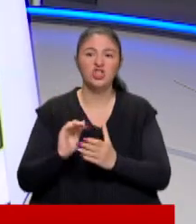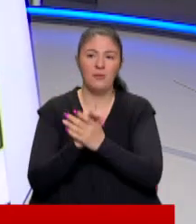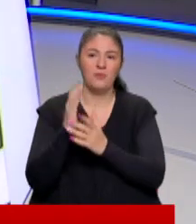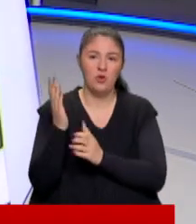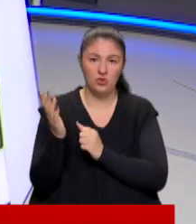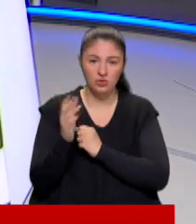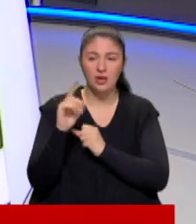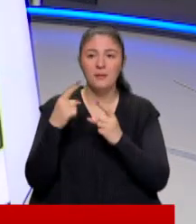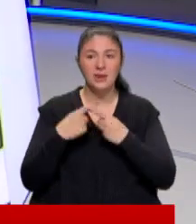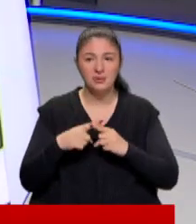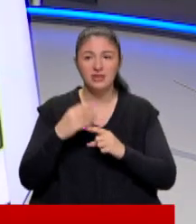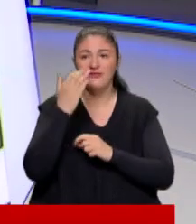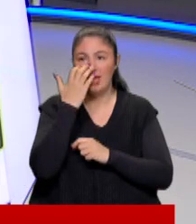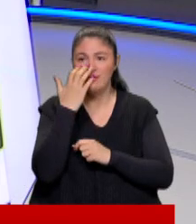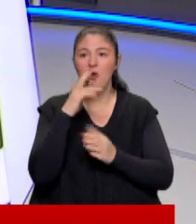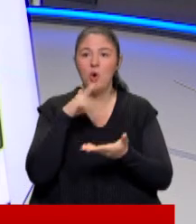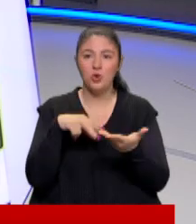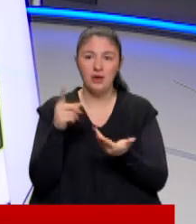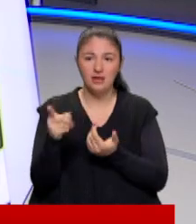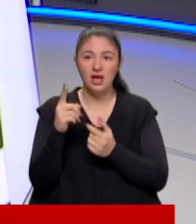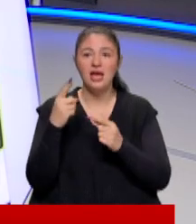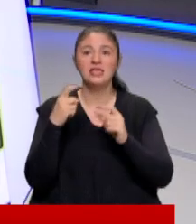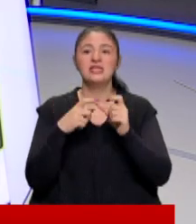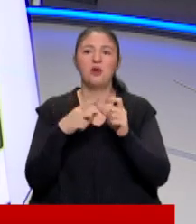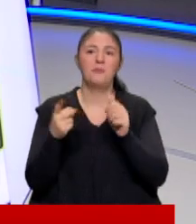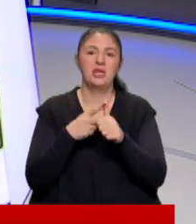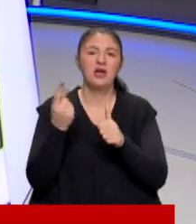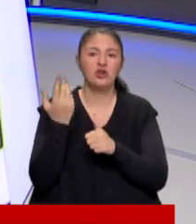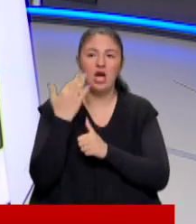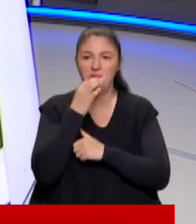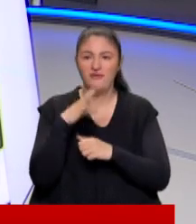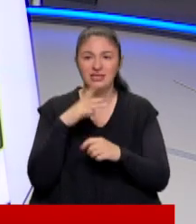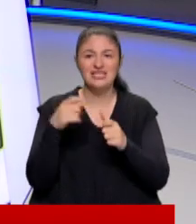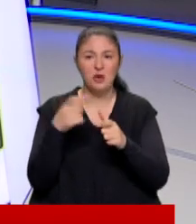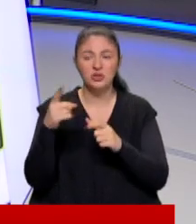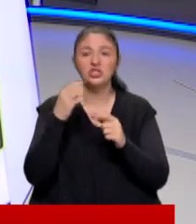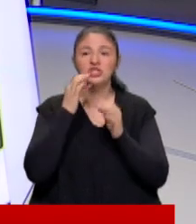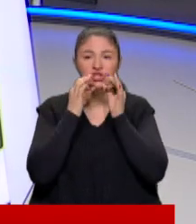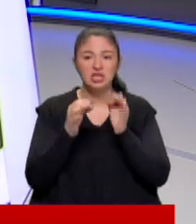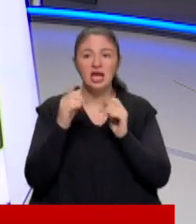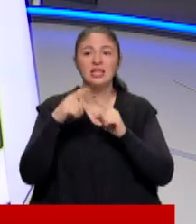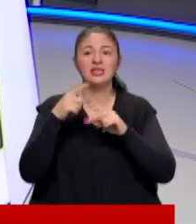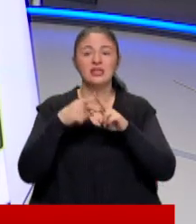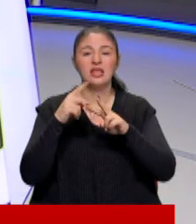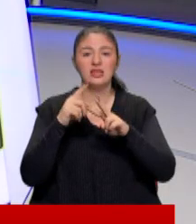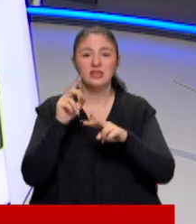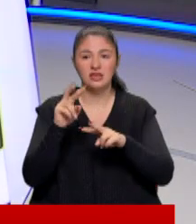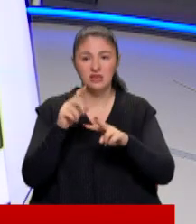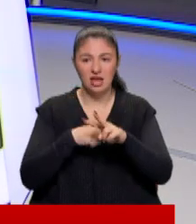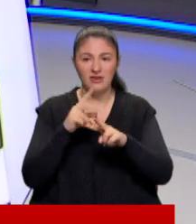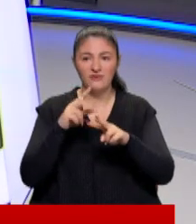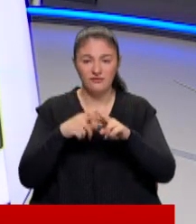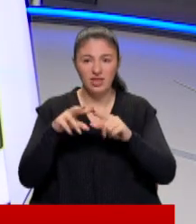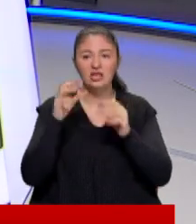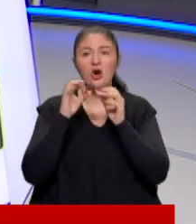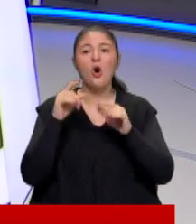şampiyonlar, yani matematik, fen ve okumada. Singapur birinci, az önce haberde de vardı zaten. Çin, Tayvan ve Hong Kong 1, 2, 3, 4 bunlar